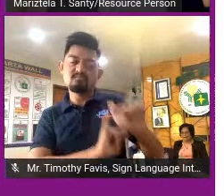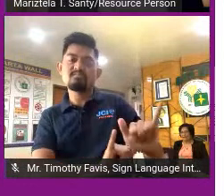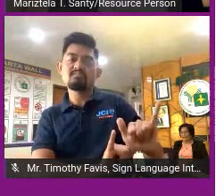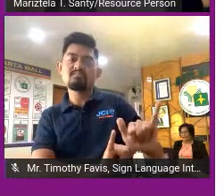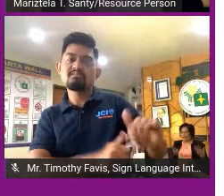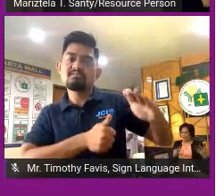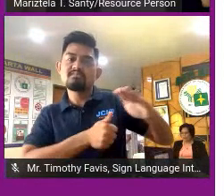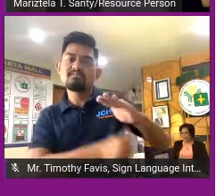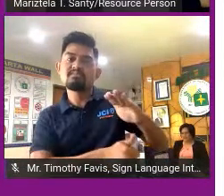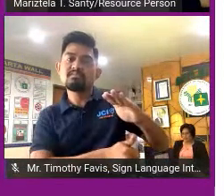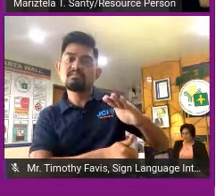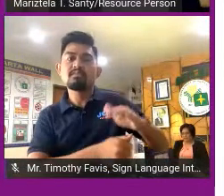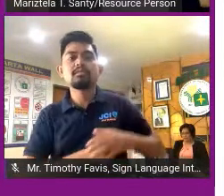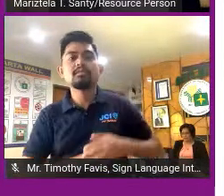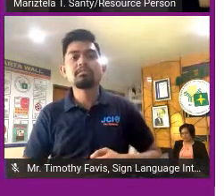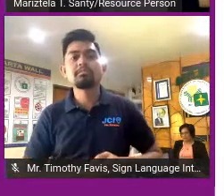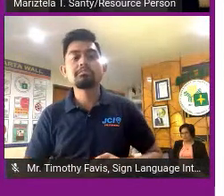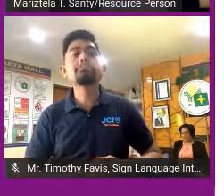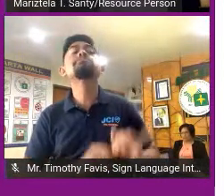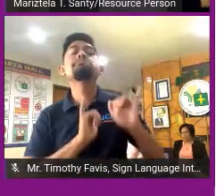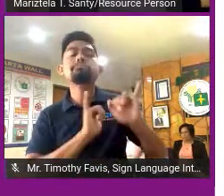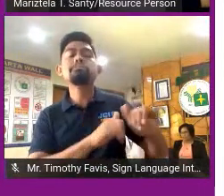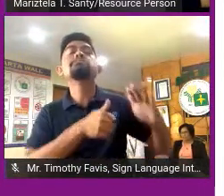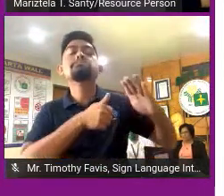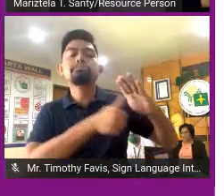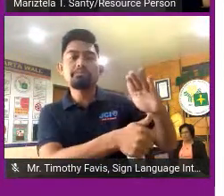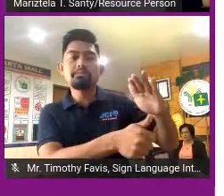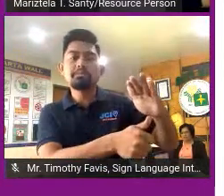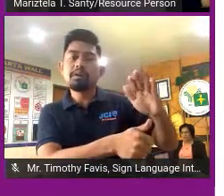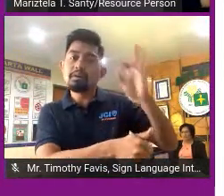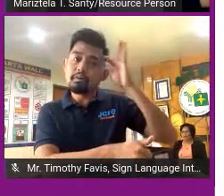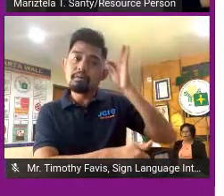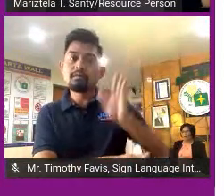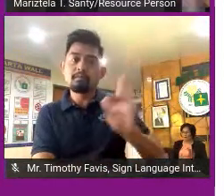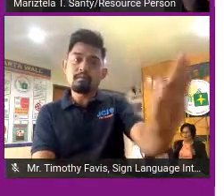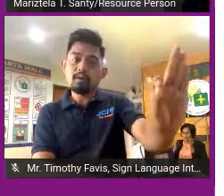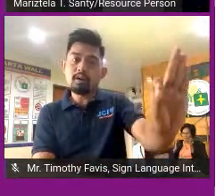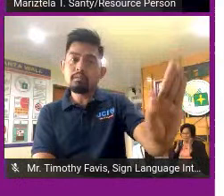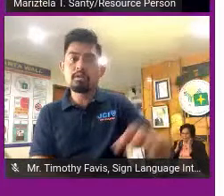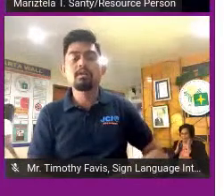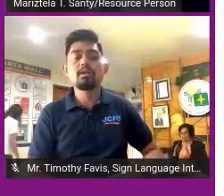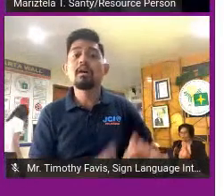Akala natin hanggang doon lang tayo. Pero